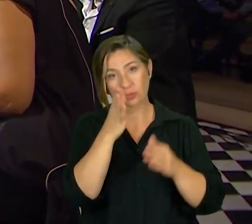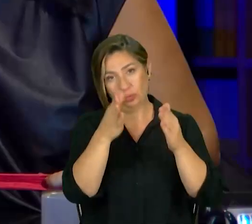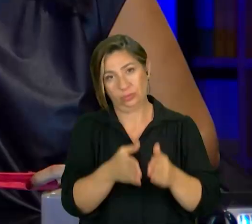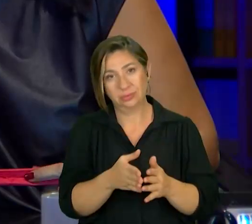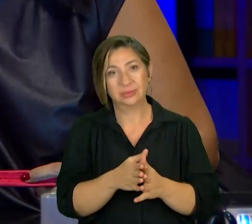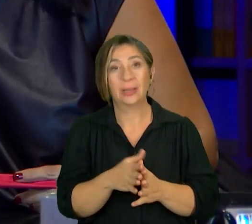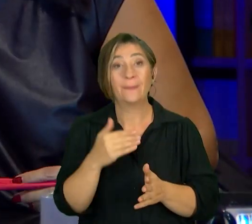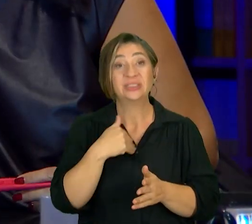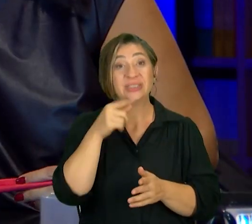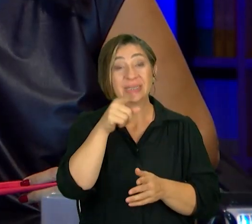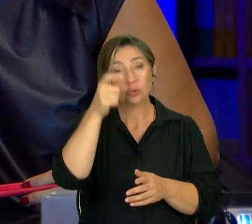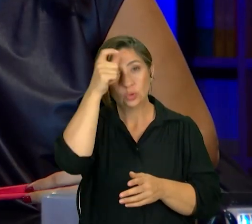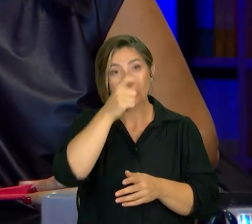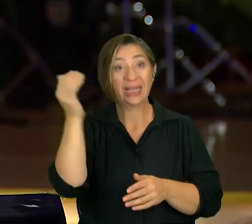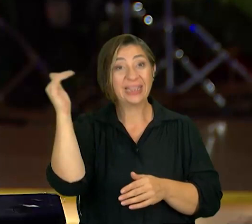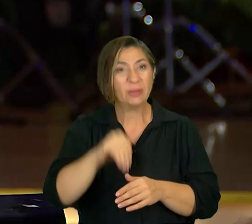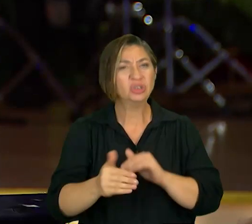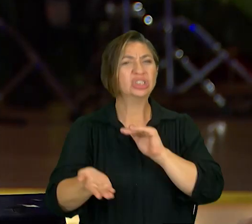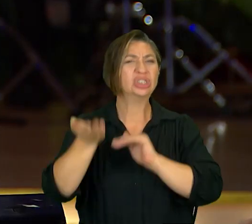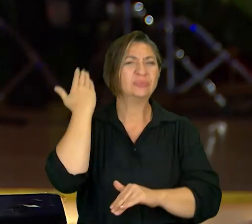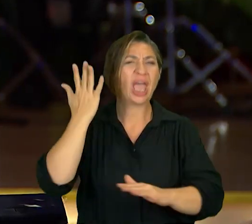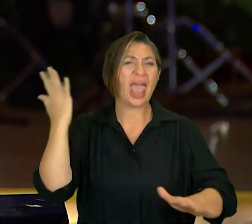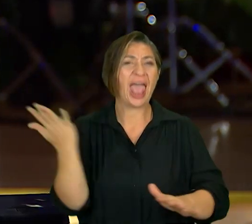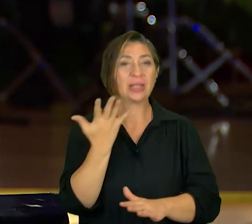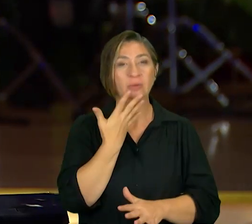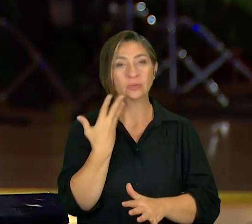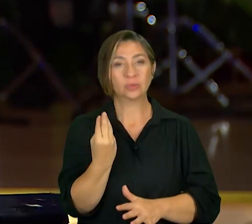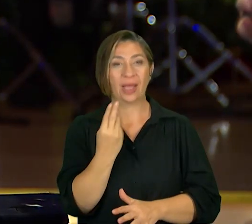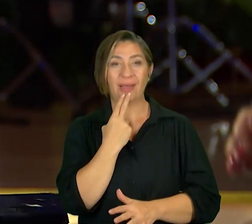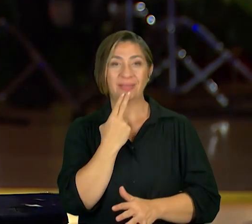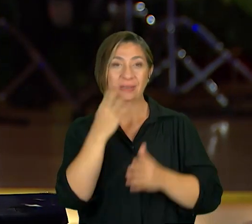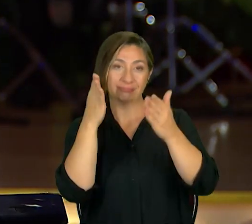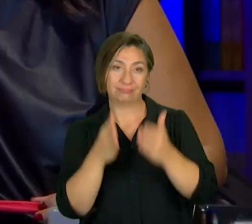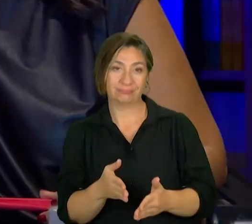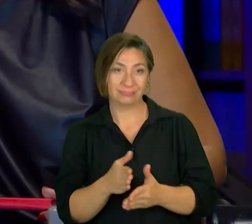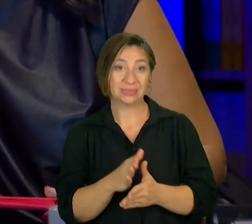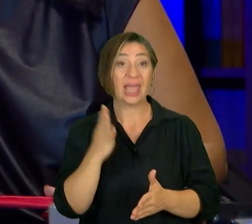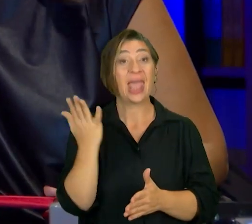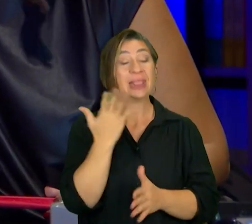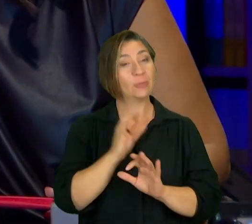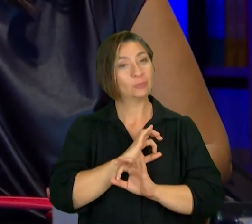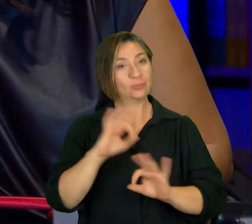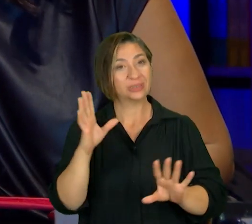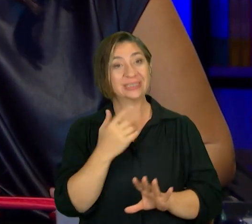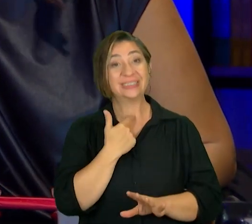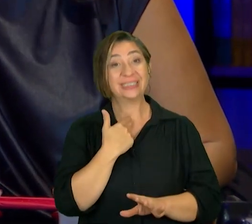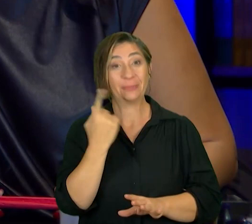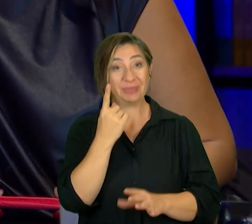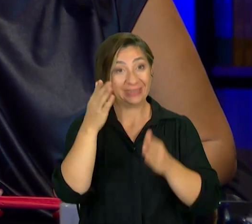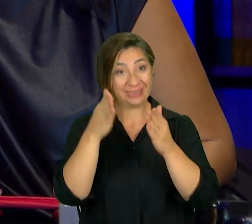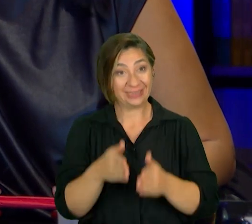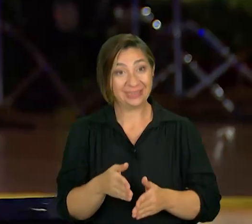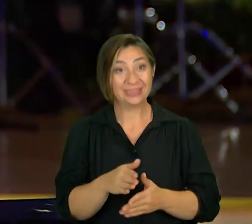Ne biliyorum? Bence sen Türkiye'de gelmiş geçmiş en güzel kadınlardan birisin. En muhteşem seslerden